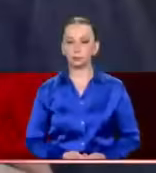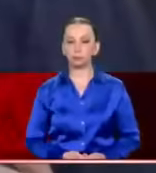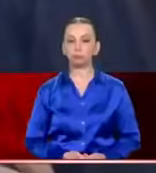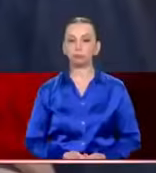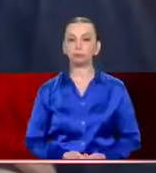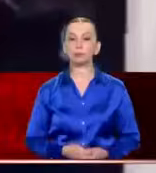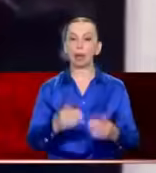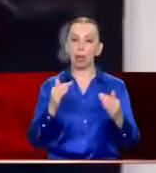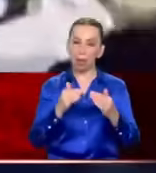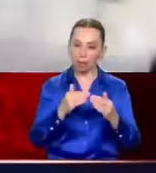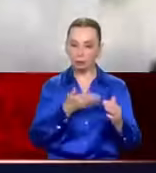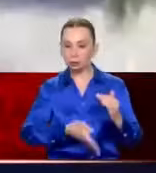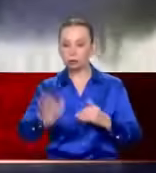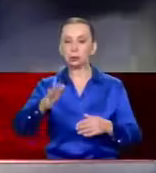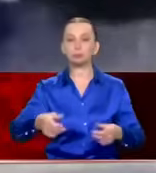Evden pazara gittiler.